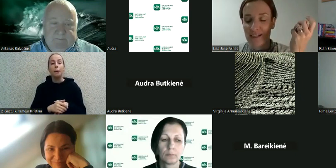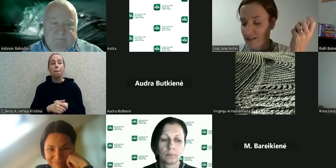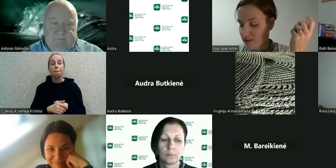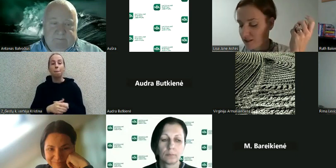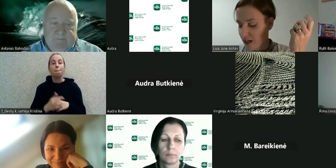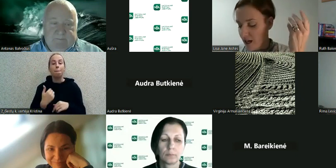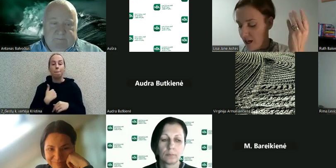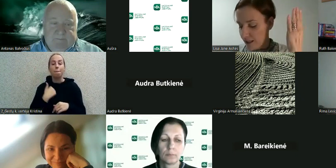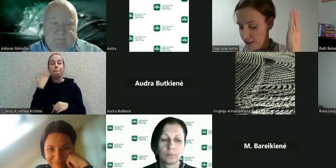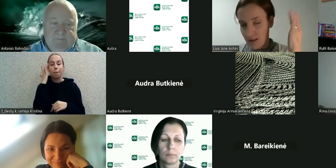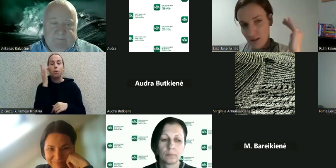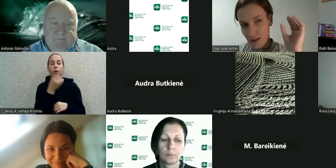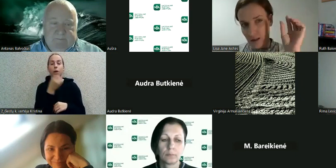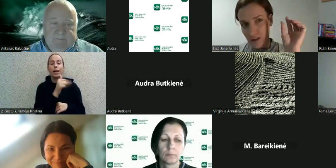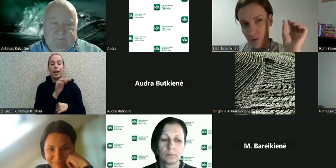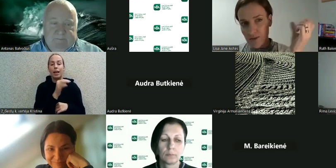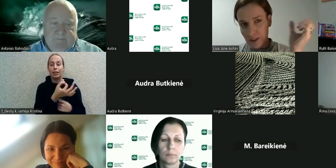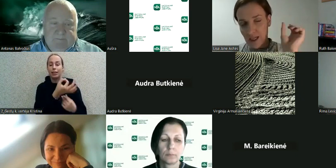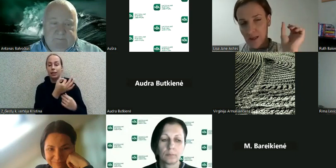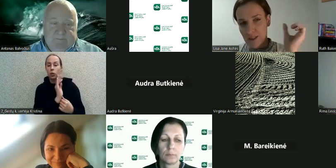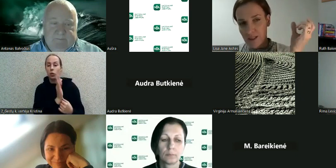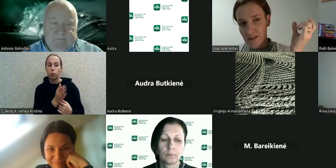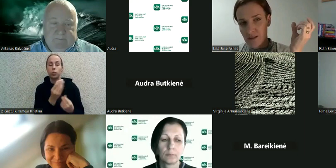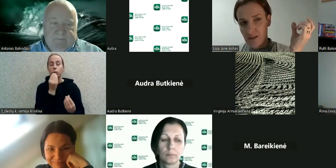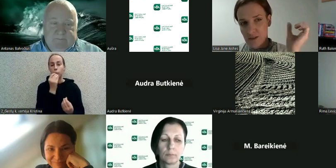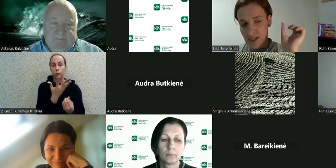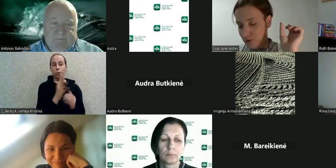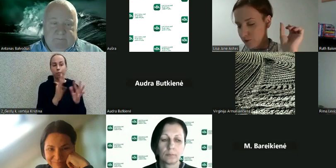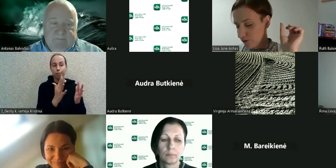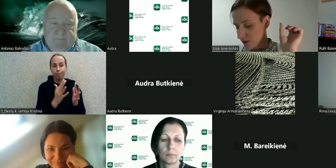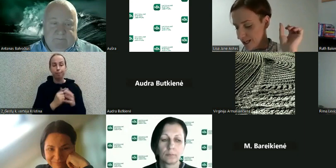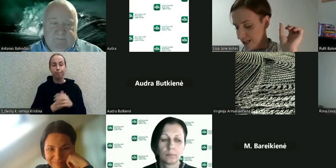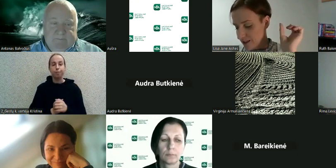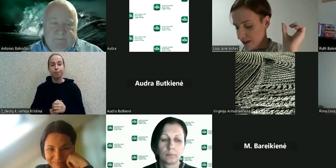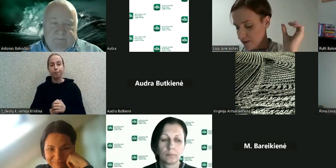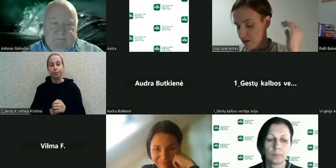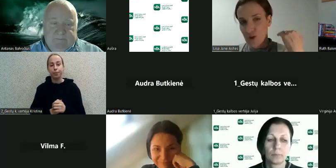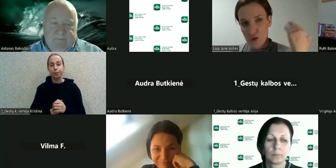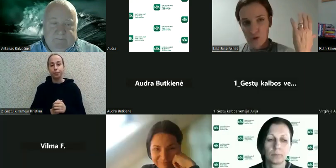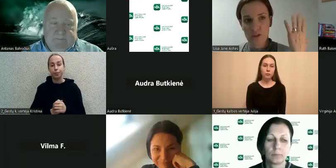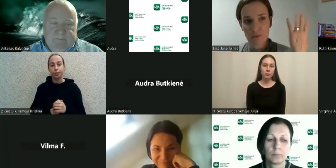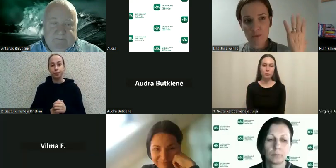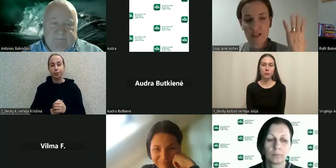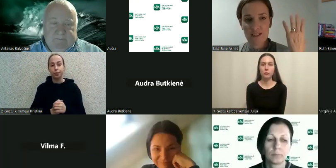jūs tai pasakysite. Labai gerai kvestionuoti idėjas. Ir